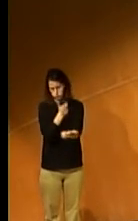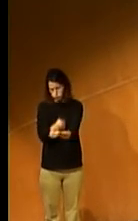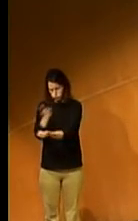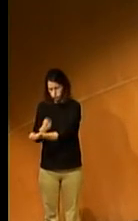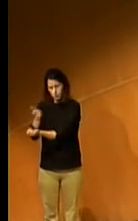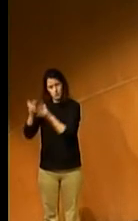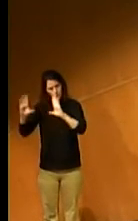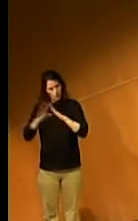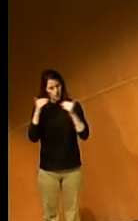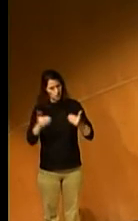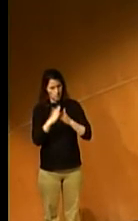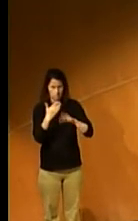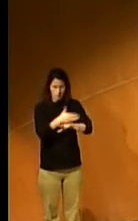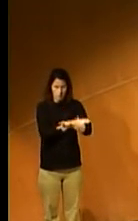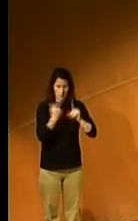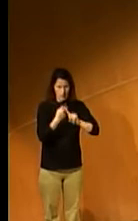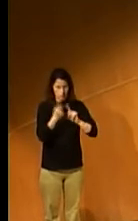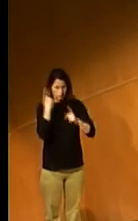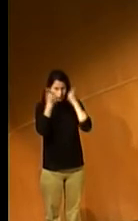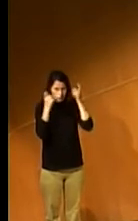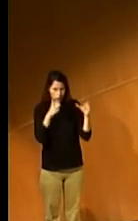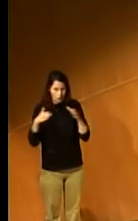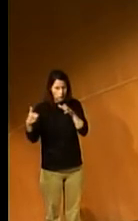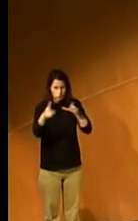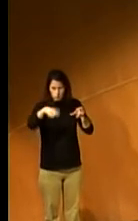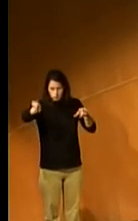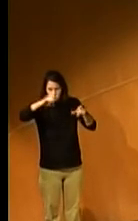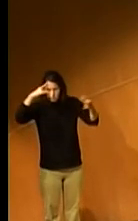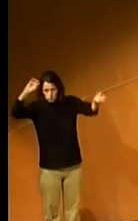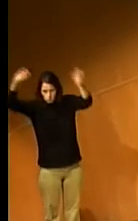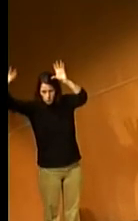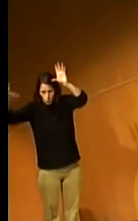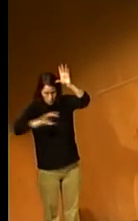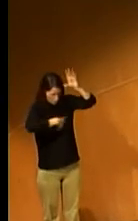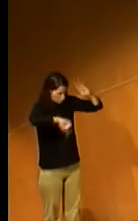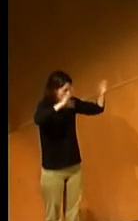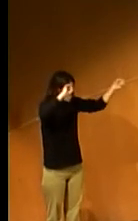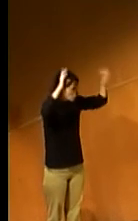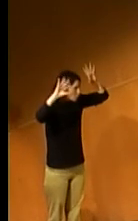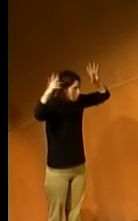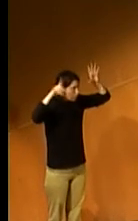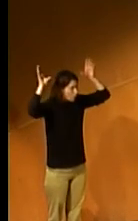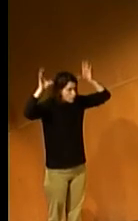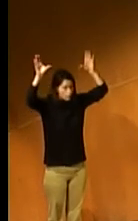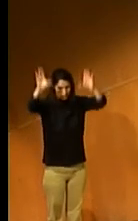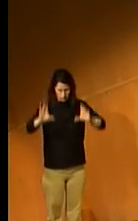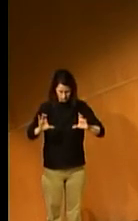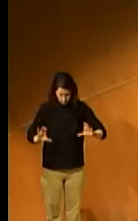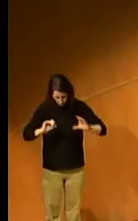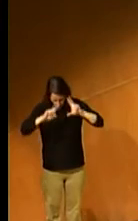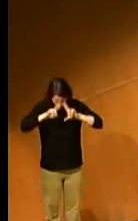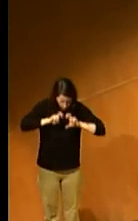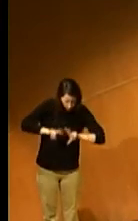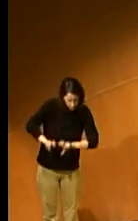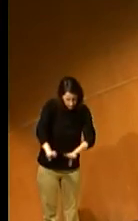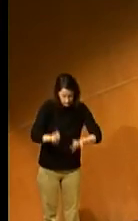pouvoir travailler sur nos représentations, travailler à développer une analyse critique de ce que c'est l'inclusion,